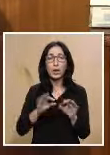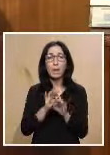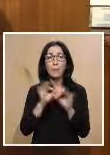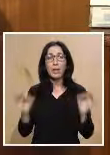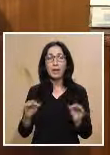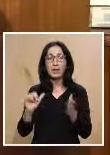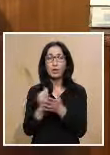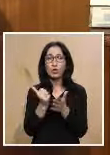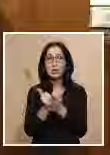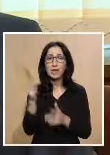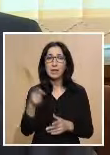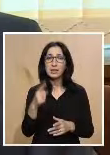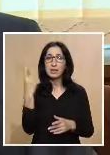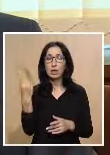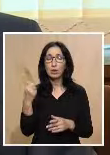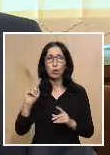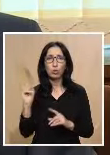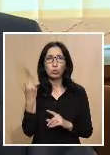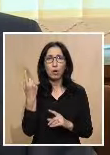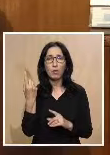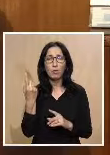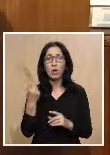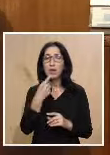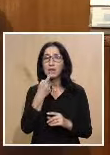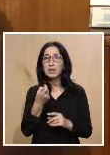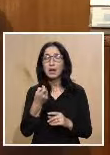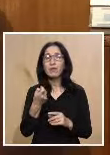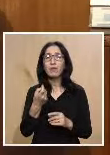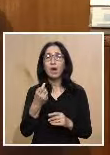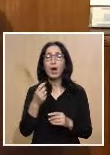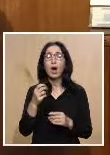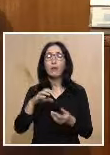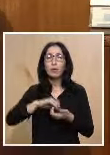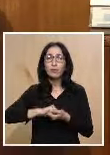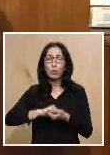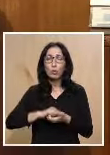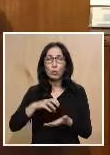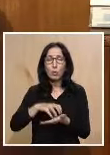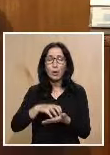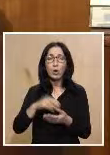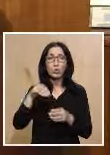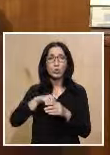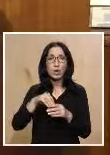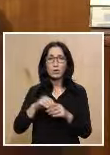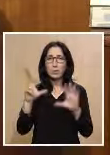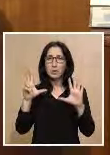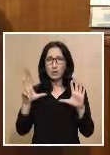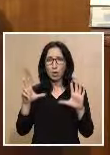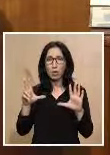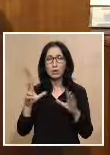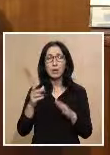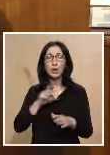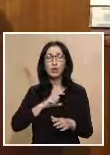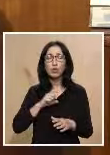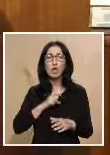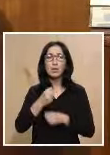мярка 16.1, отново в оперативна група участваме с 8